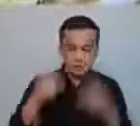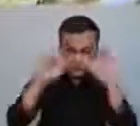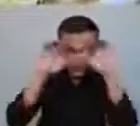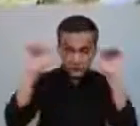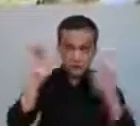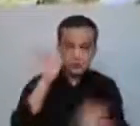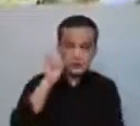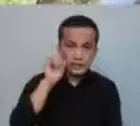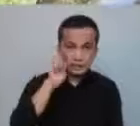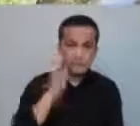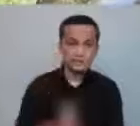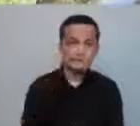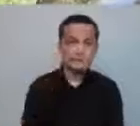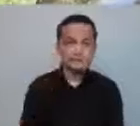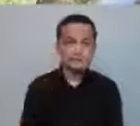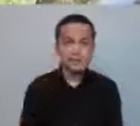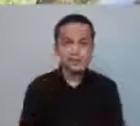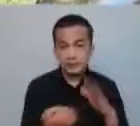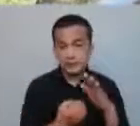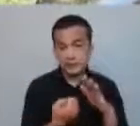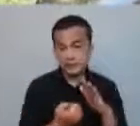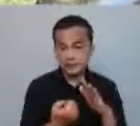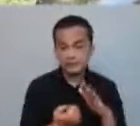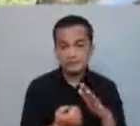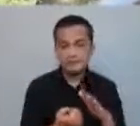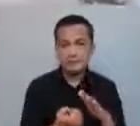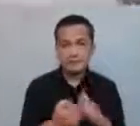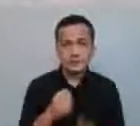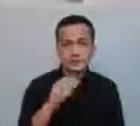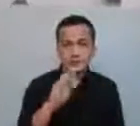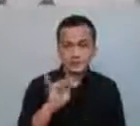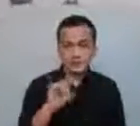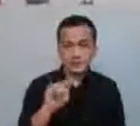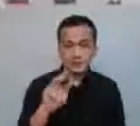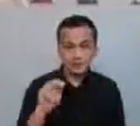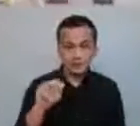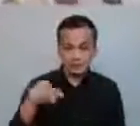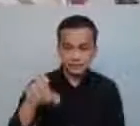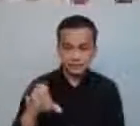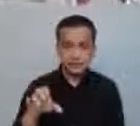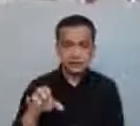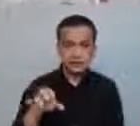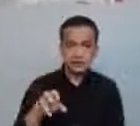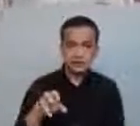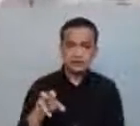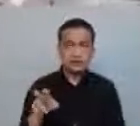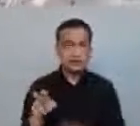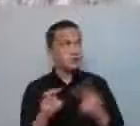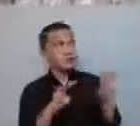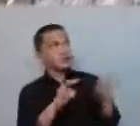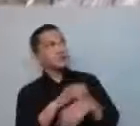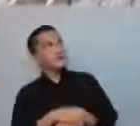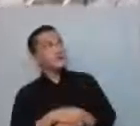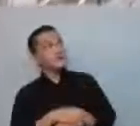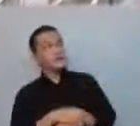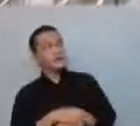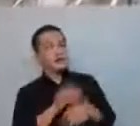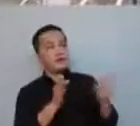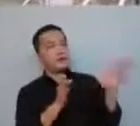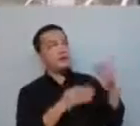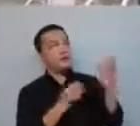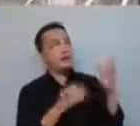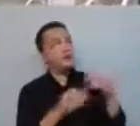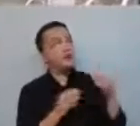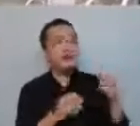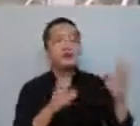Aquino Elementary School sa Batasan, Quezon City, kung saan matatanaw kahit mula sa labas sa mga silid dito na nakahanda